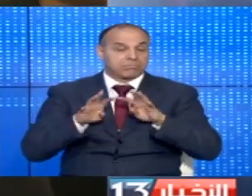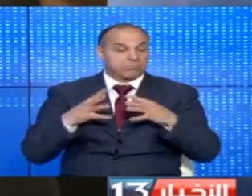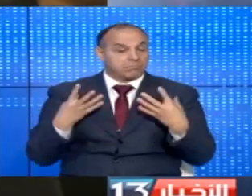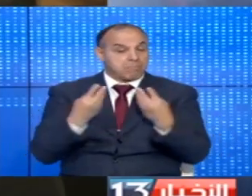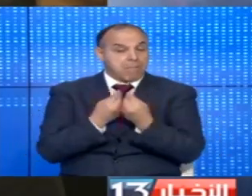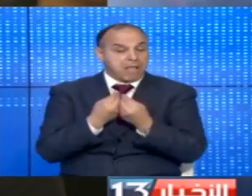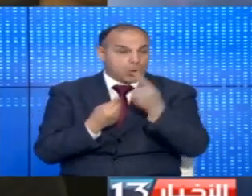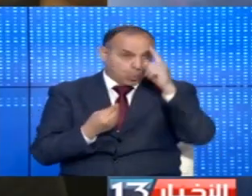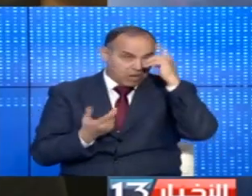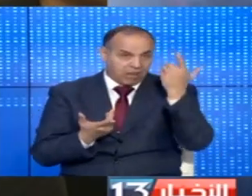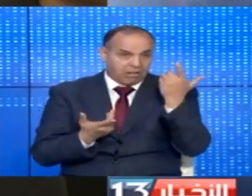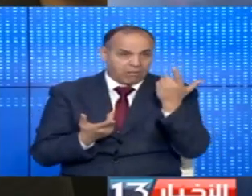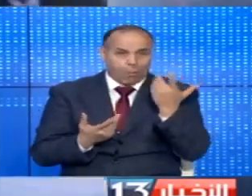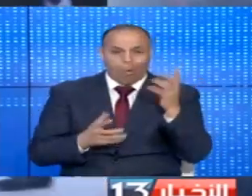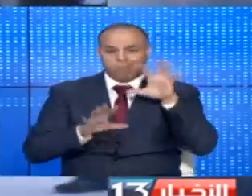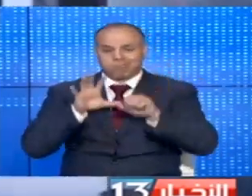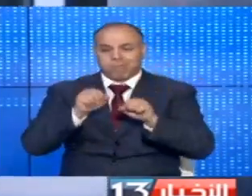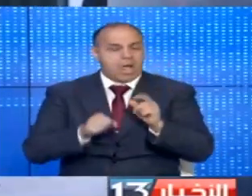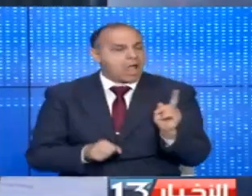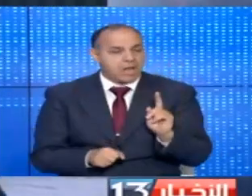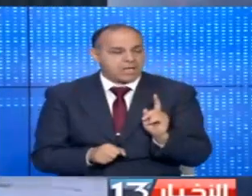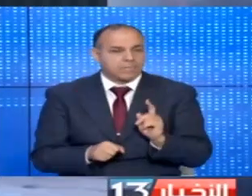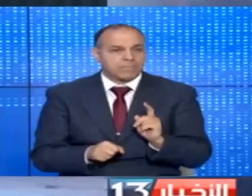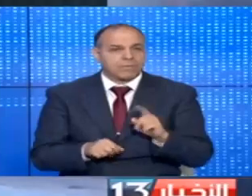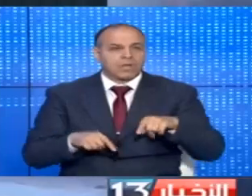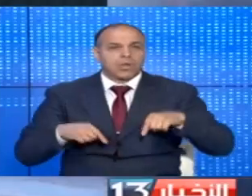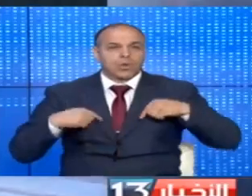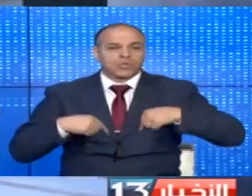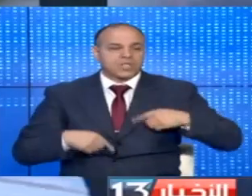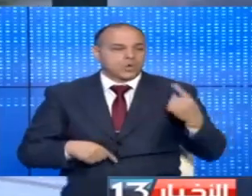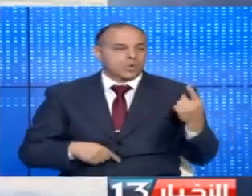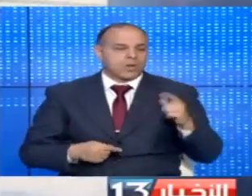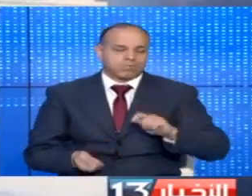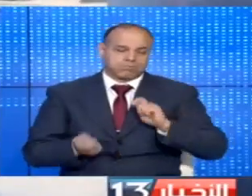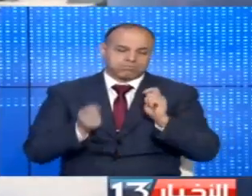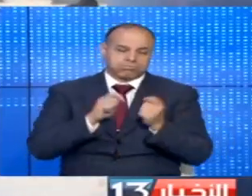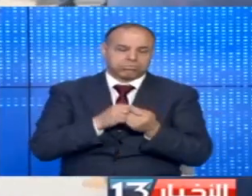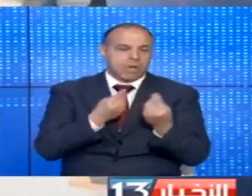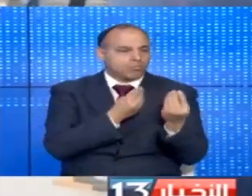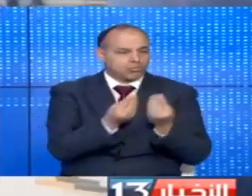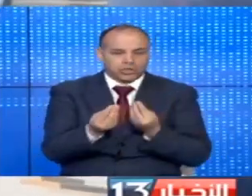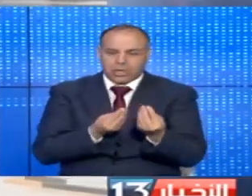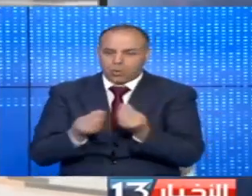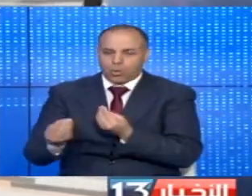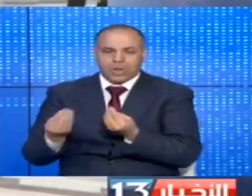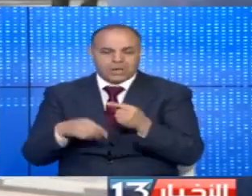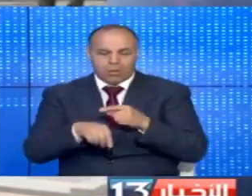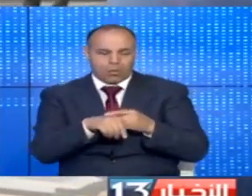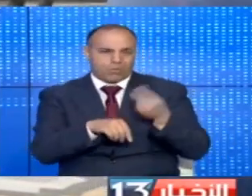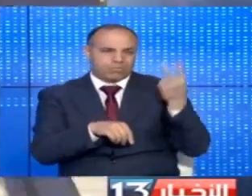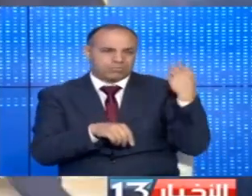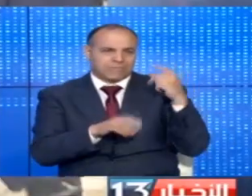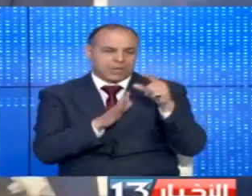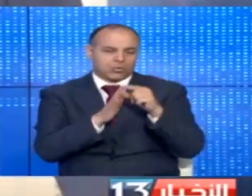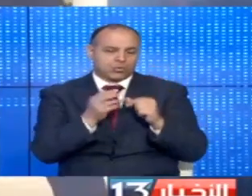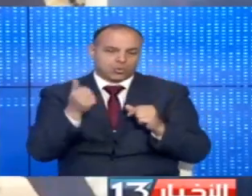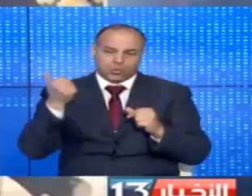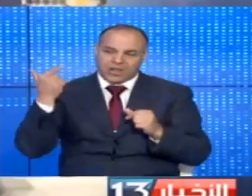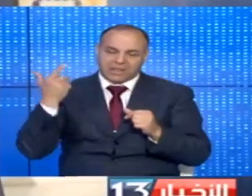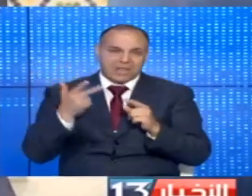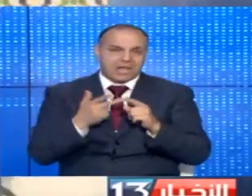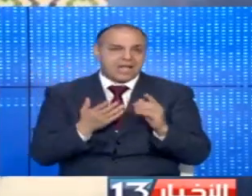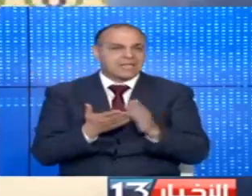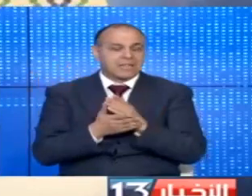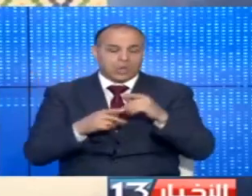اليوم البلاد محتاج بالتعاون وكان الحبه بالجمله قد غير خلال مشاوراته طيله ال فترتين الدستوريه تين من خيار